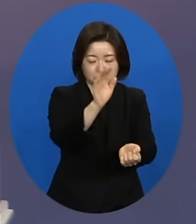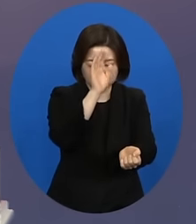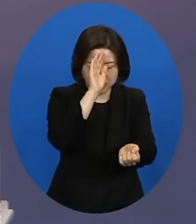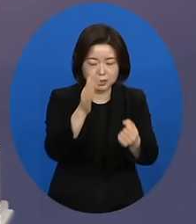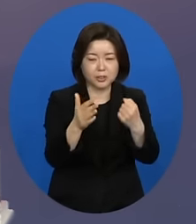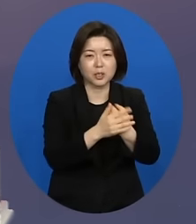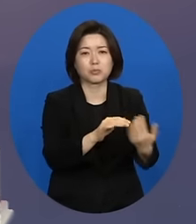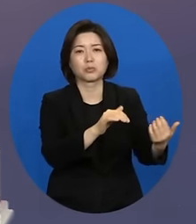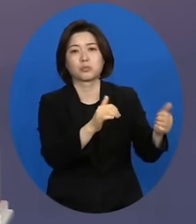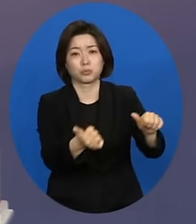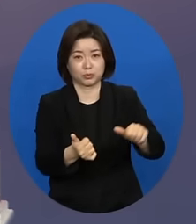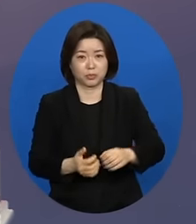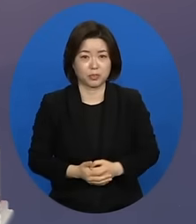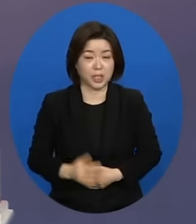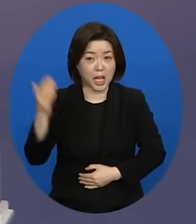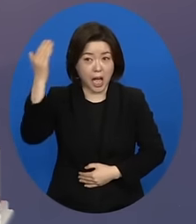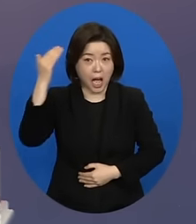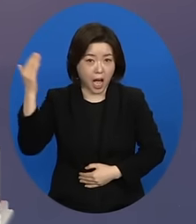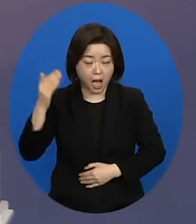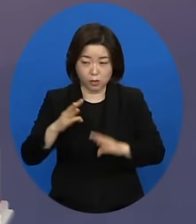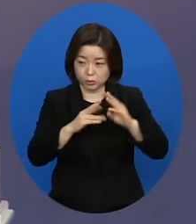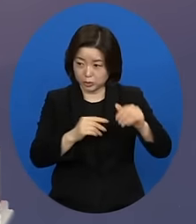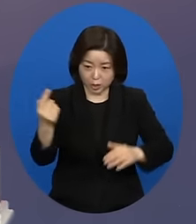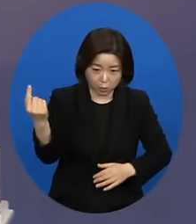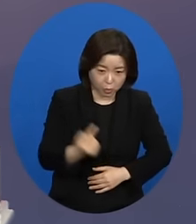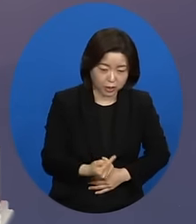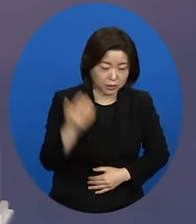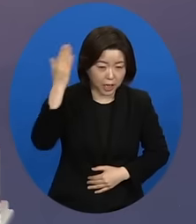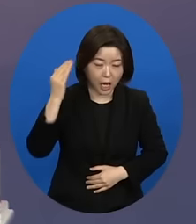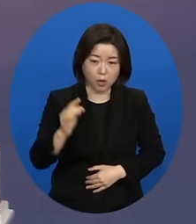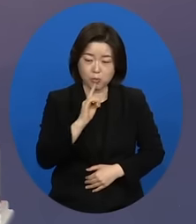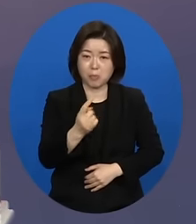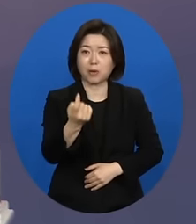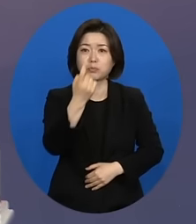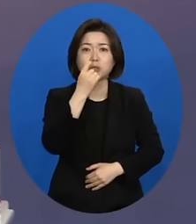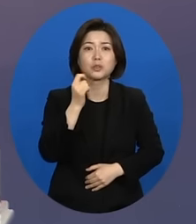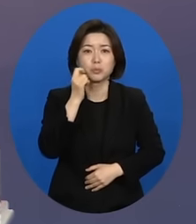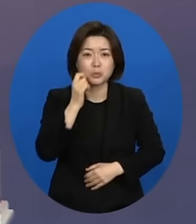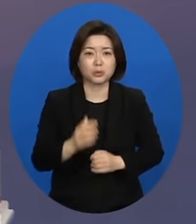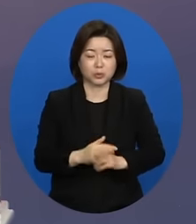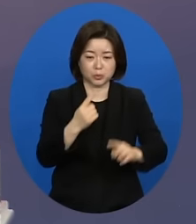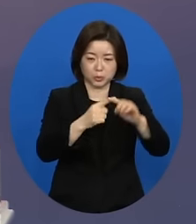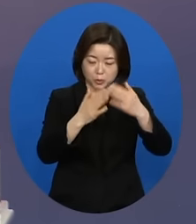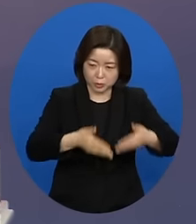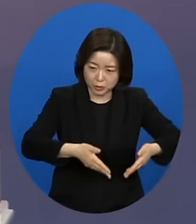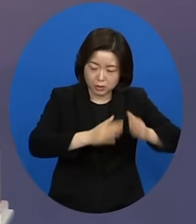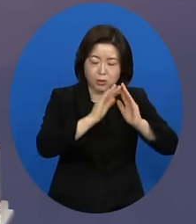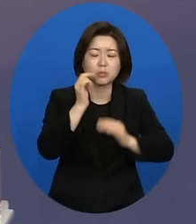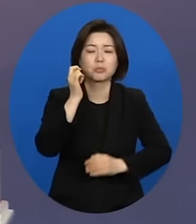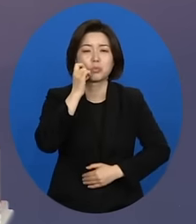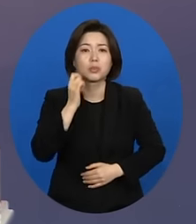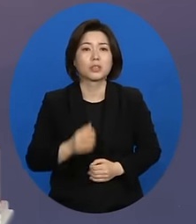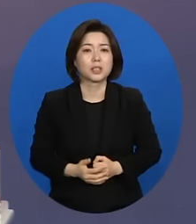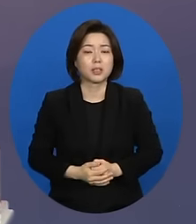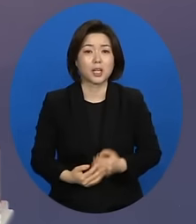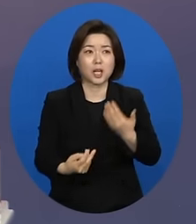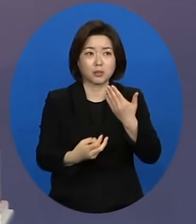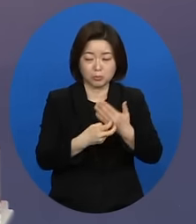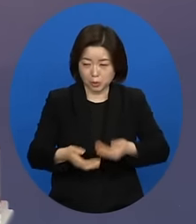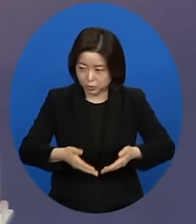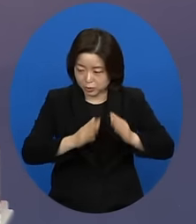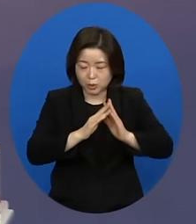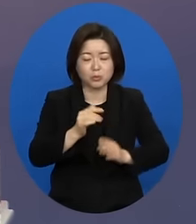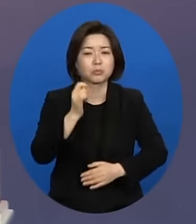한국 땅에 와서 한국말을 배우지도 못했고요. 교회도 세우지 못했고요. 병원을 세운